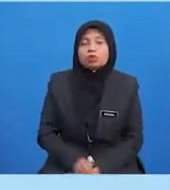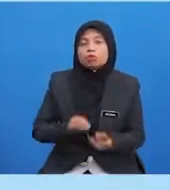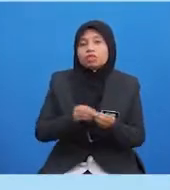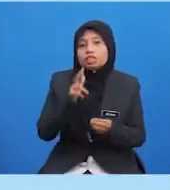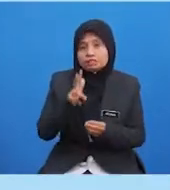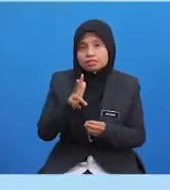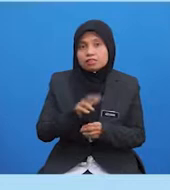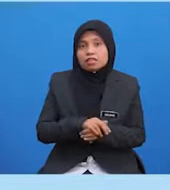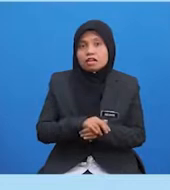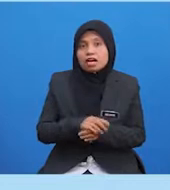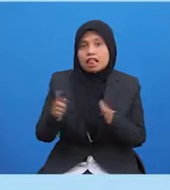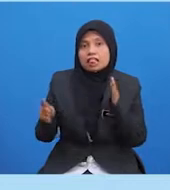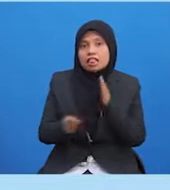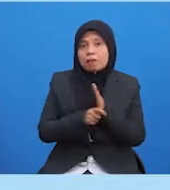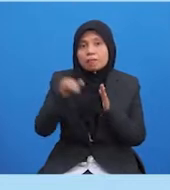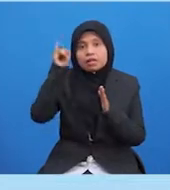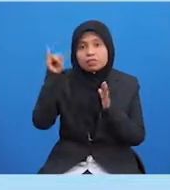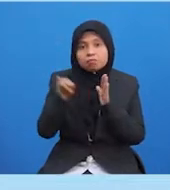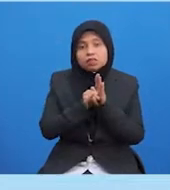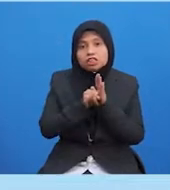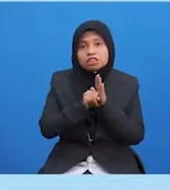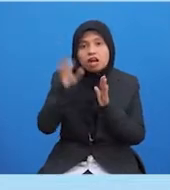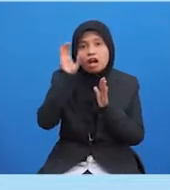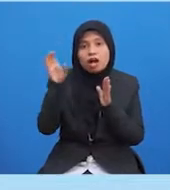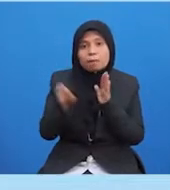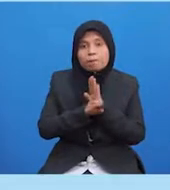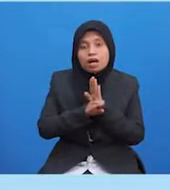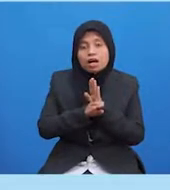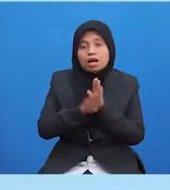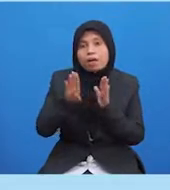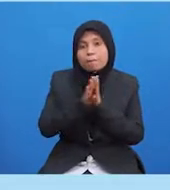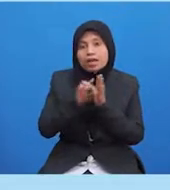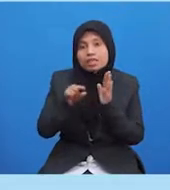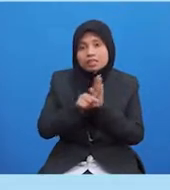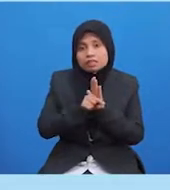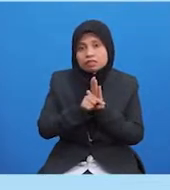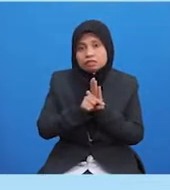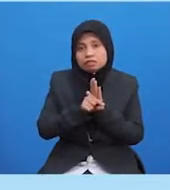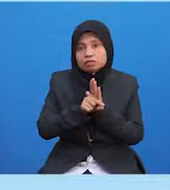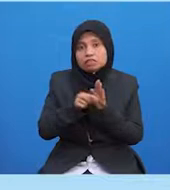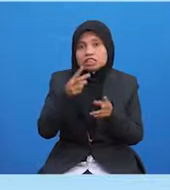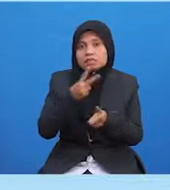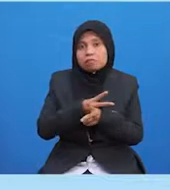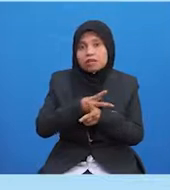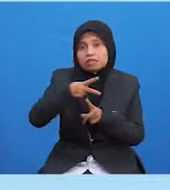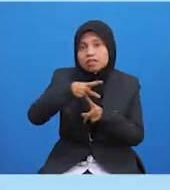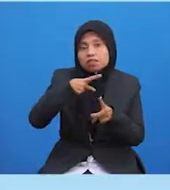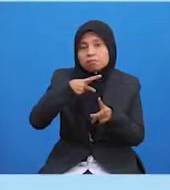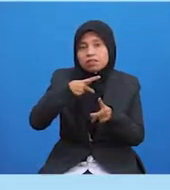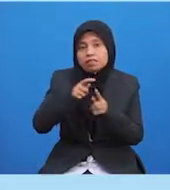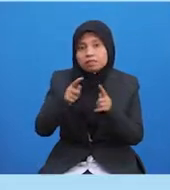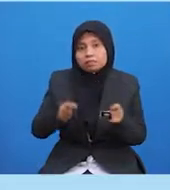Ketiga, menambah imej atau gambar sebagai latar belakang disimpan